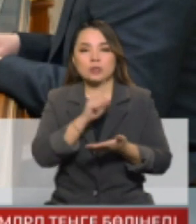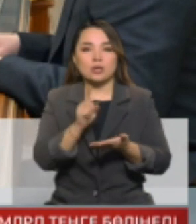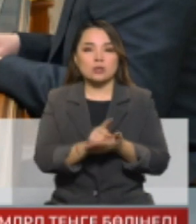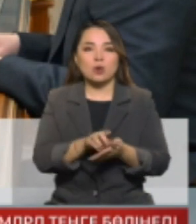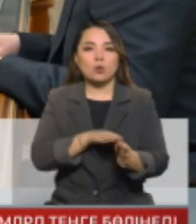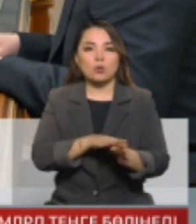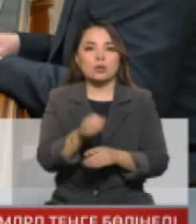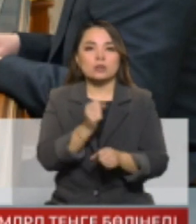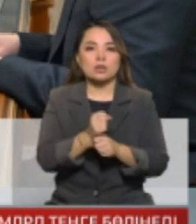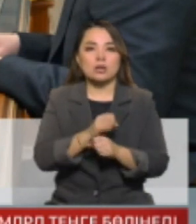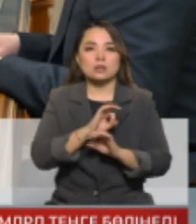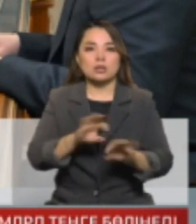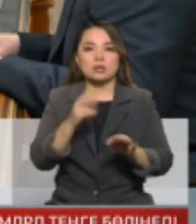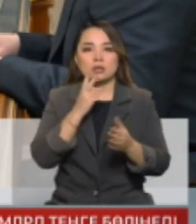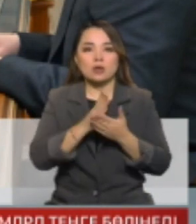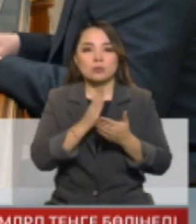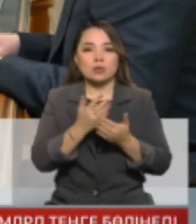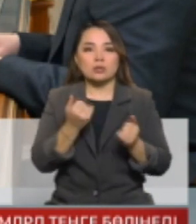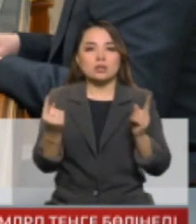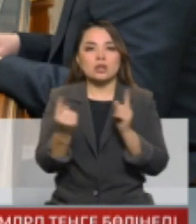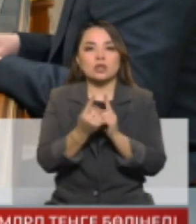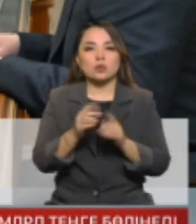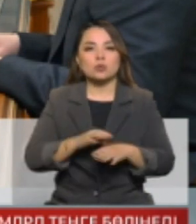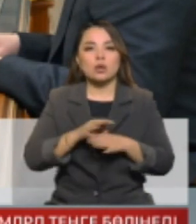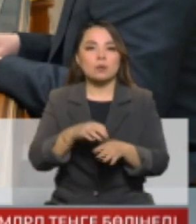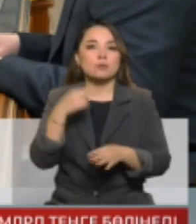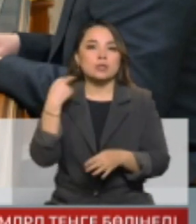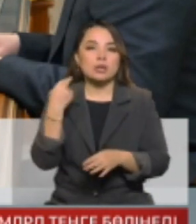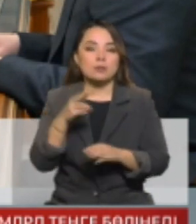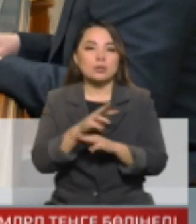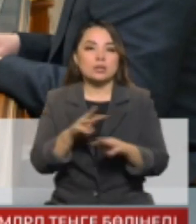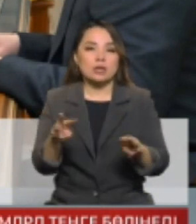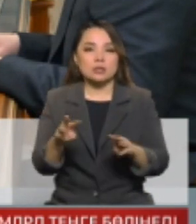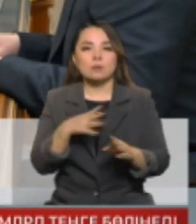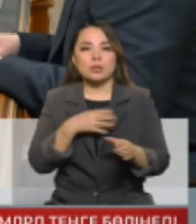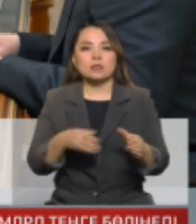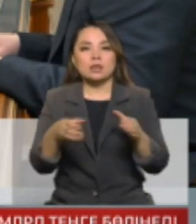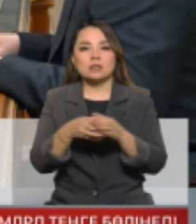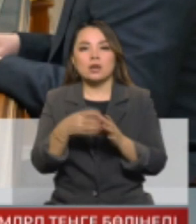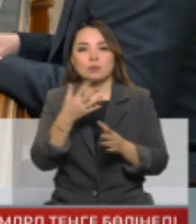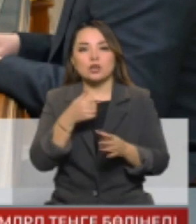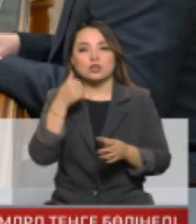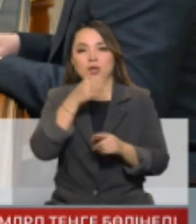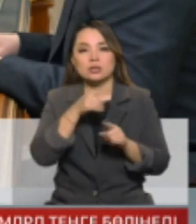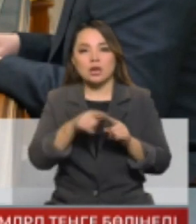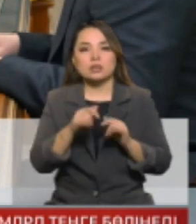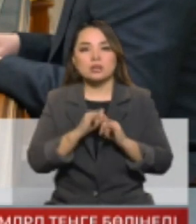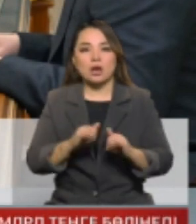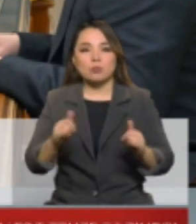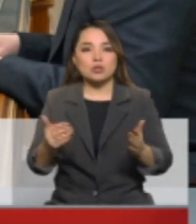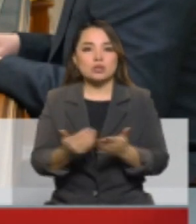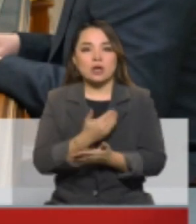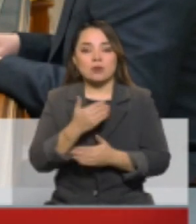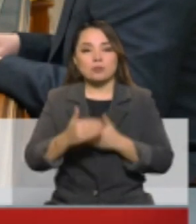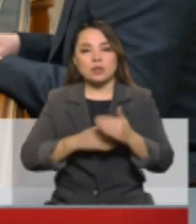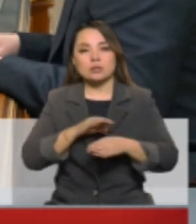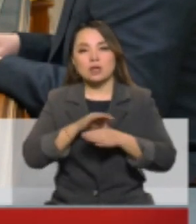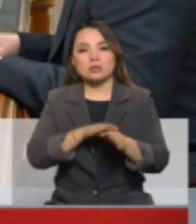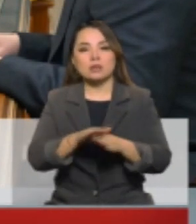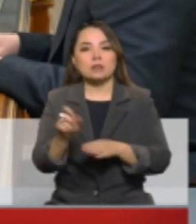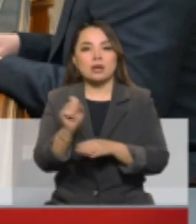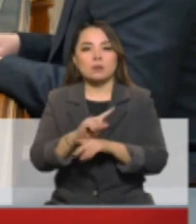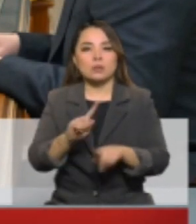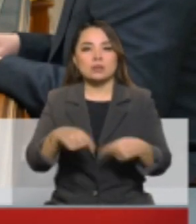міндеттердің орындалуы туралы баяндалды. Кездесу соңында президент министрге саланы 5 жыл ішінде дамудың жаңа белесіне шығаруды